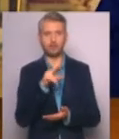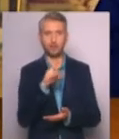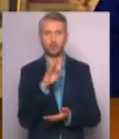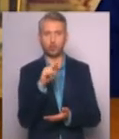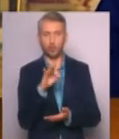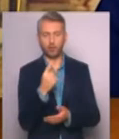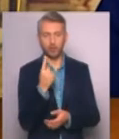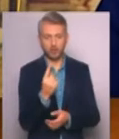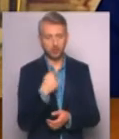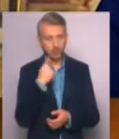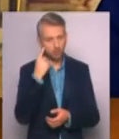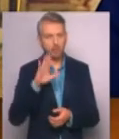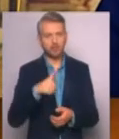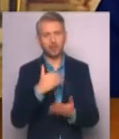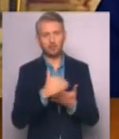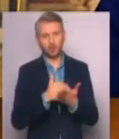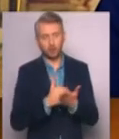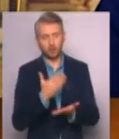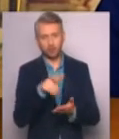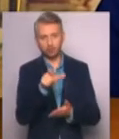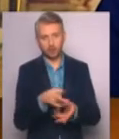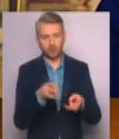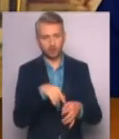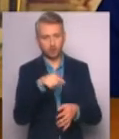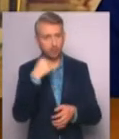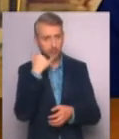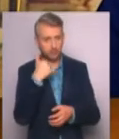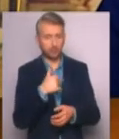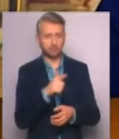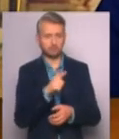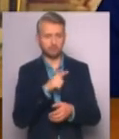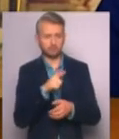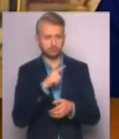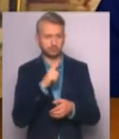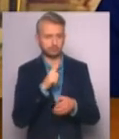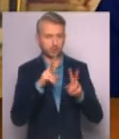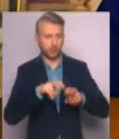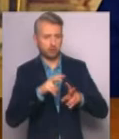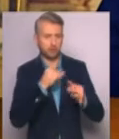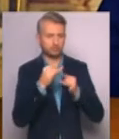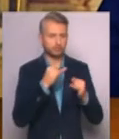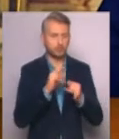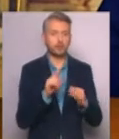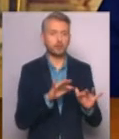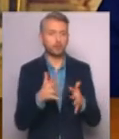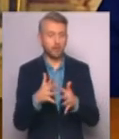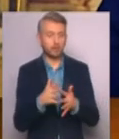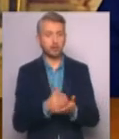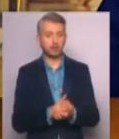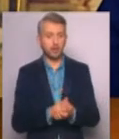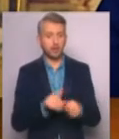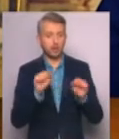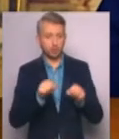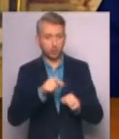що навіть після ефіру, якщо людина залишила контактний телефон, ми з ним прояснимось, що відбувається. Відповідно, я буду можливість мати вже